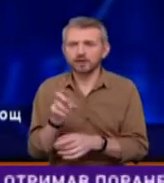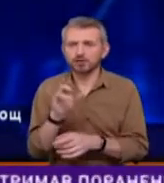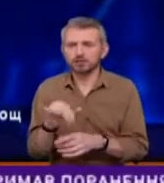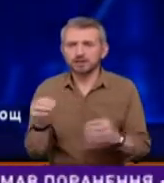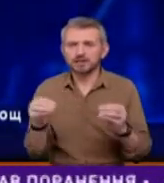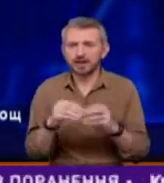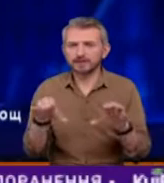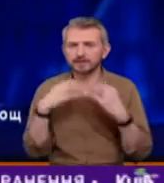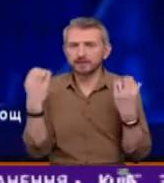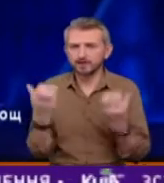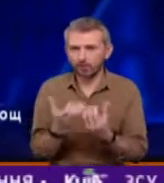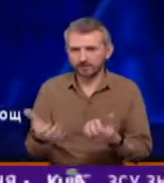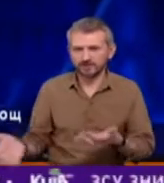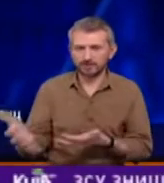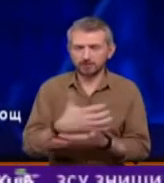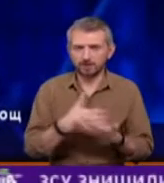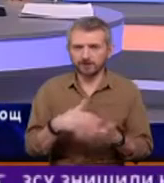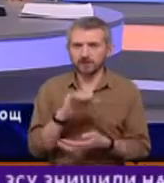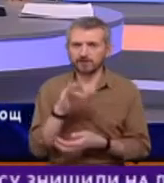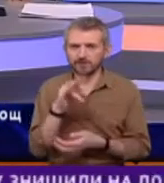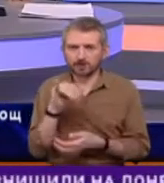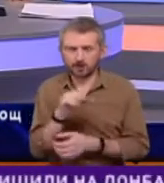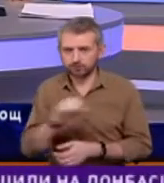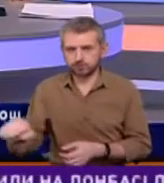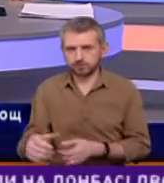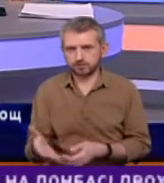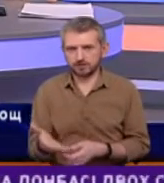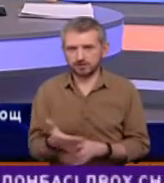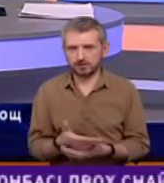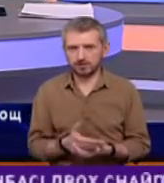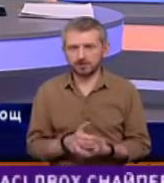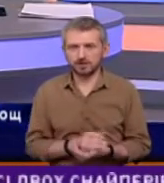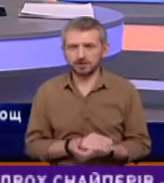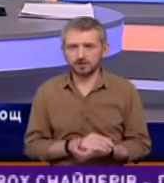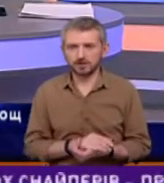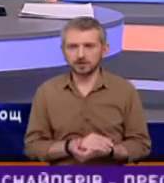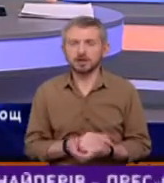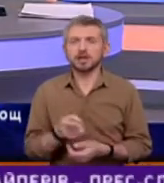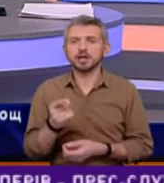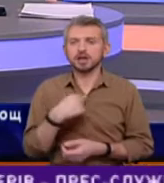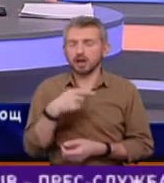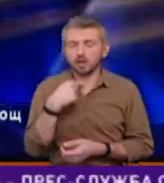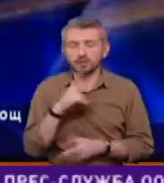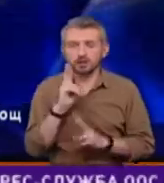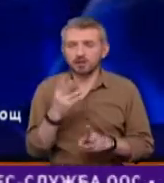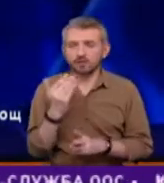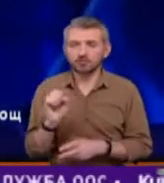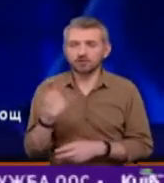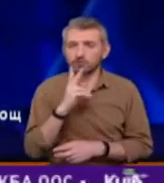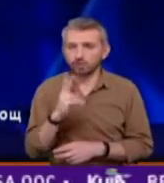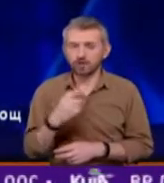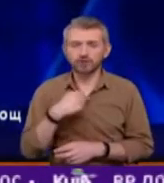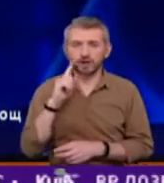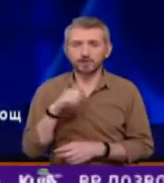10 стадіонів підряд, він би Олега Вінніка переплюнув. Тому мені коли телефонують, я кажу, я не знаю ваше Євробачення, я